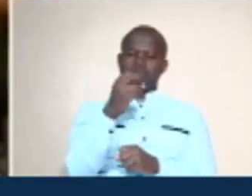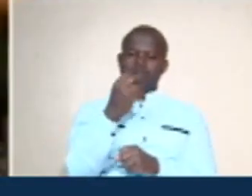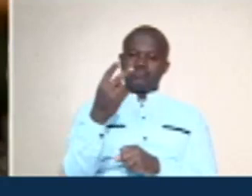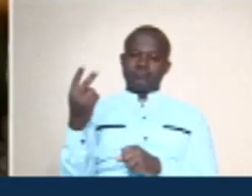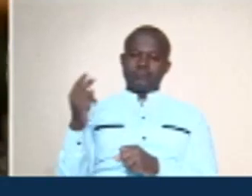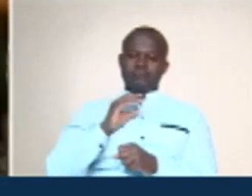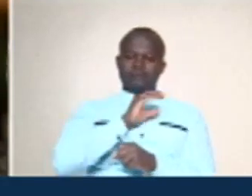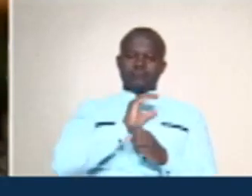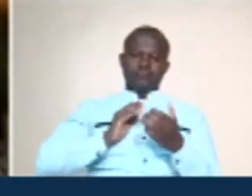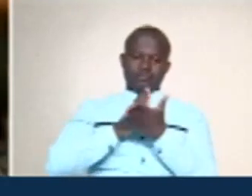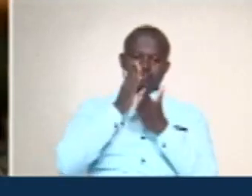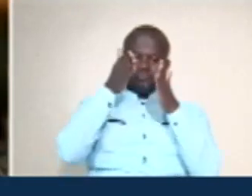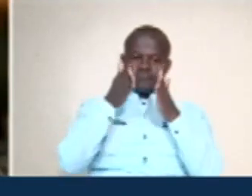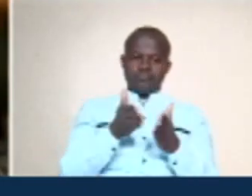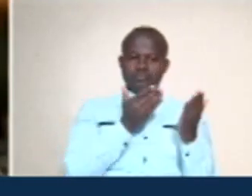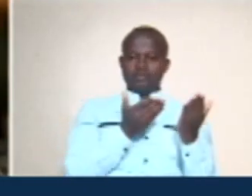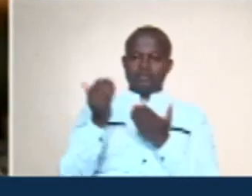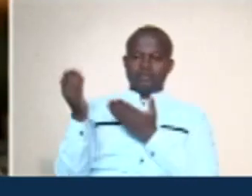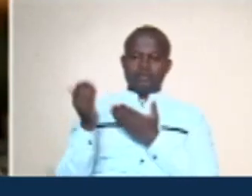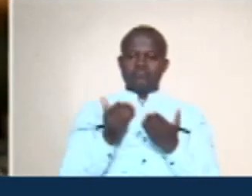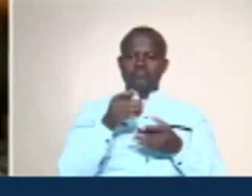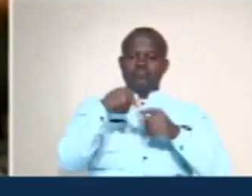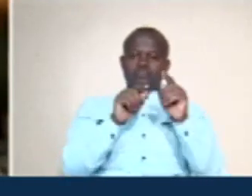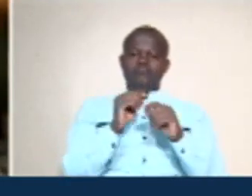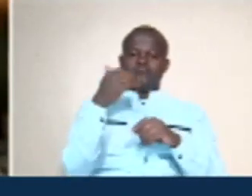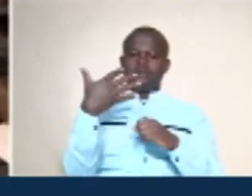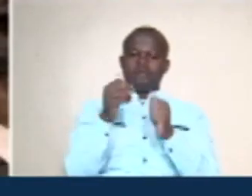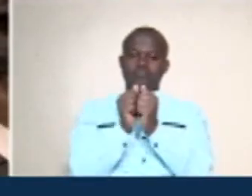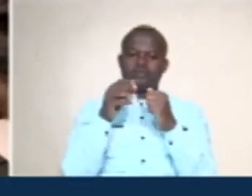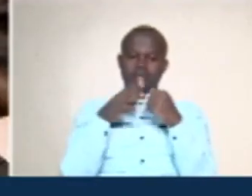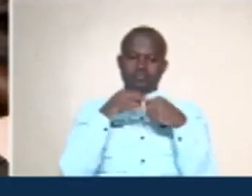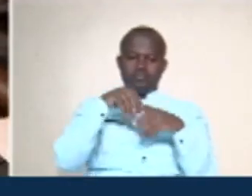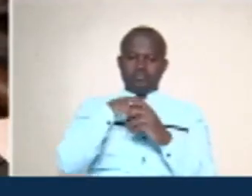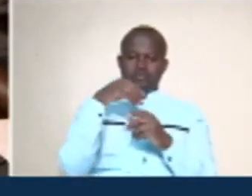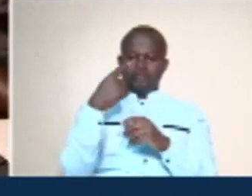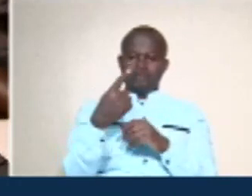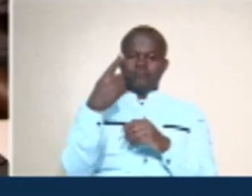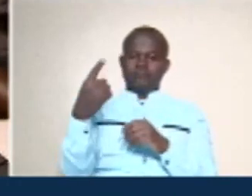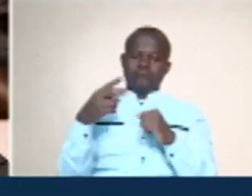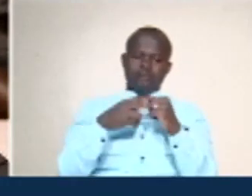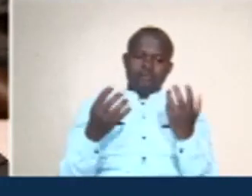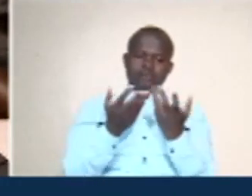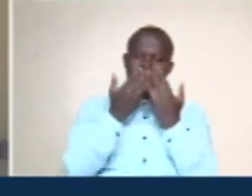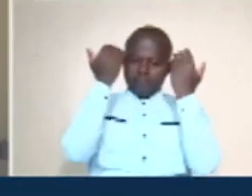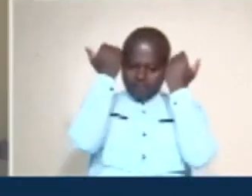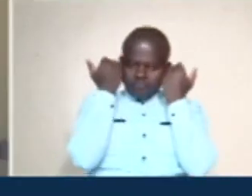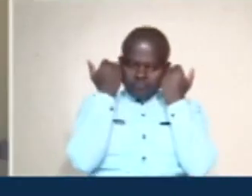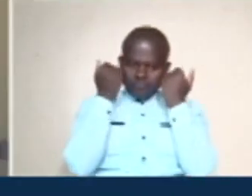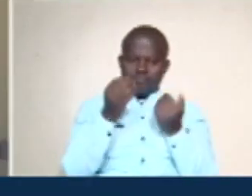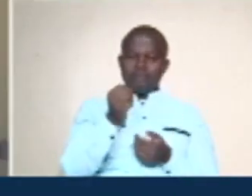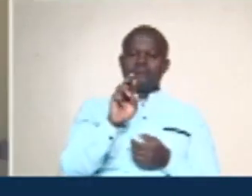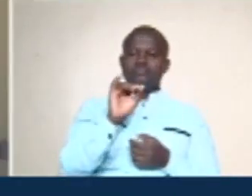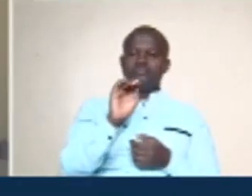2021-2022 komisiyo y'uburenganzira bwa muntu yakiriye ibirego 519, harimo 117 bijyanye n'ubutabera. Marie